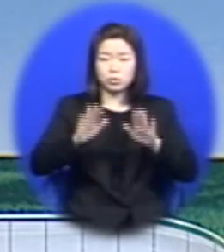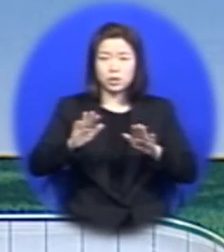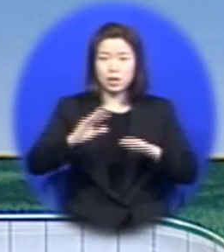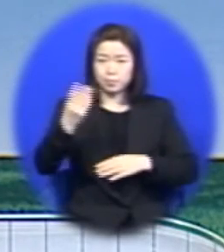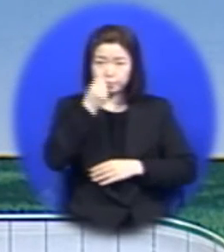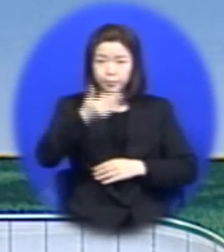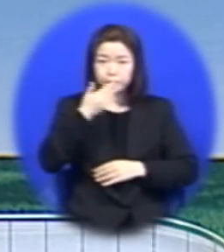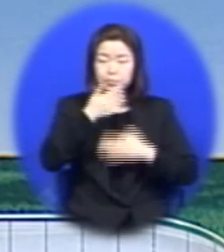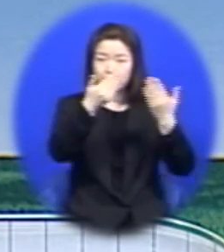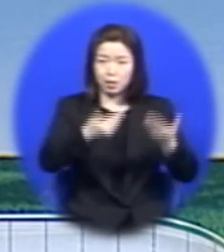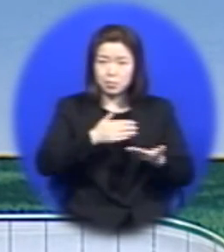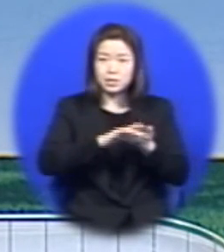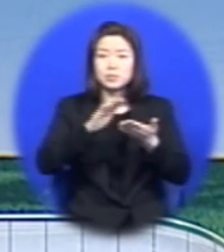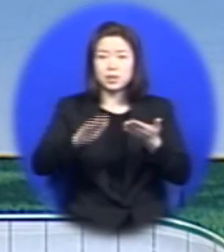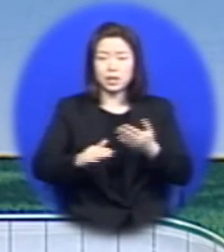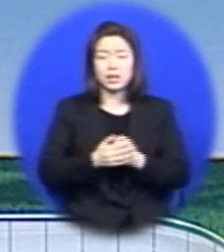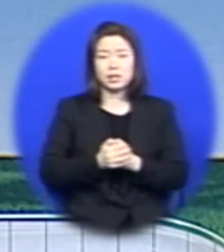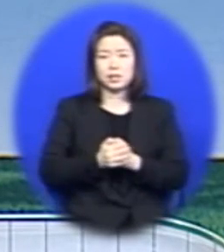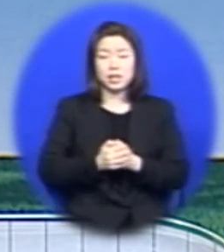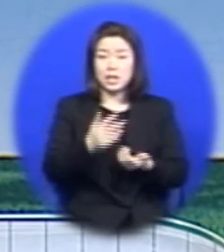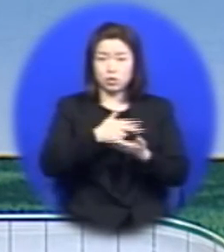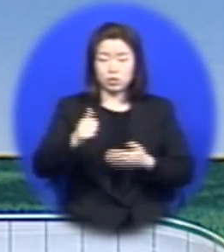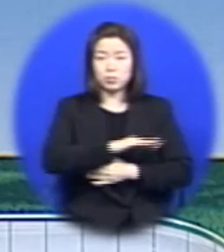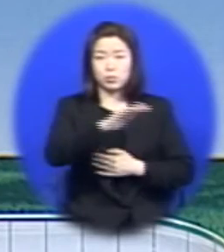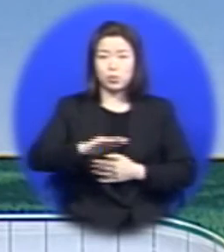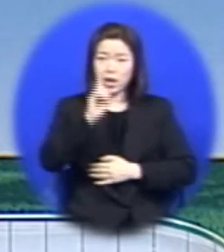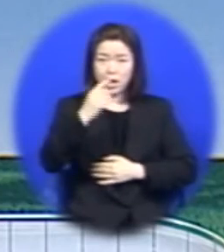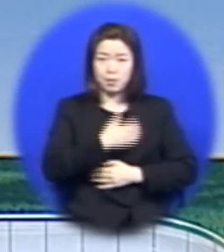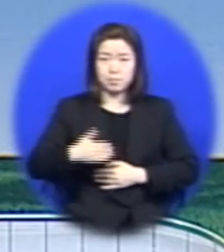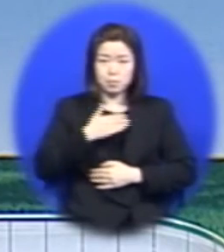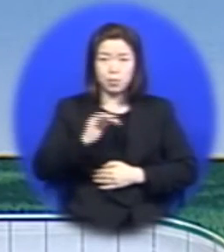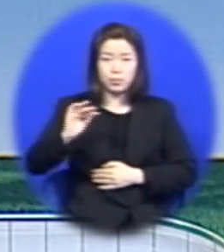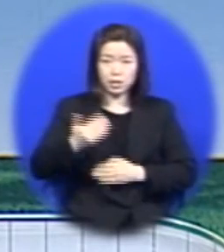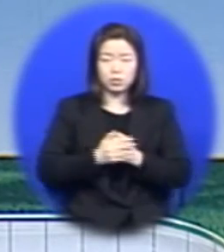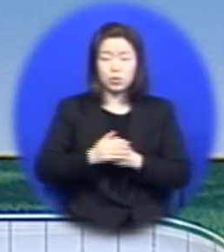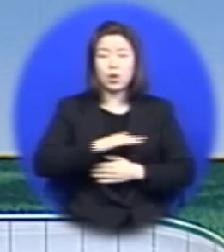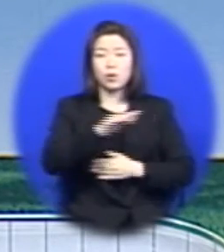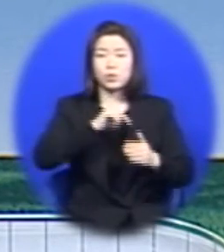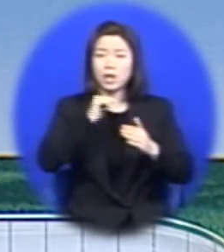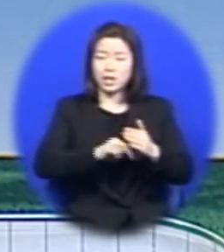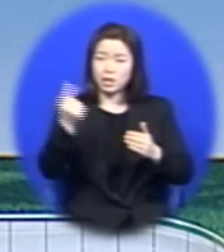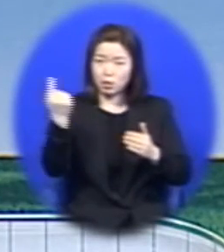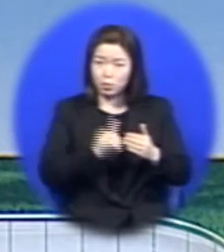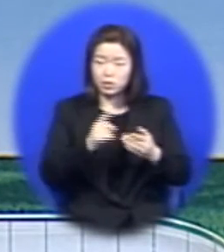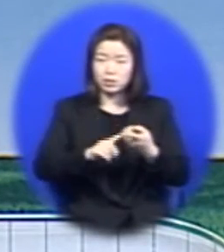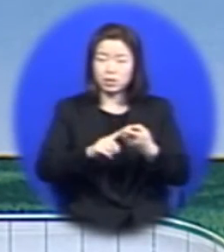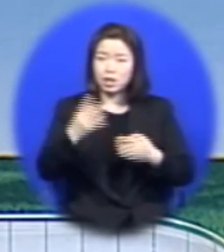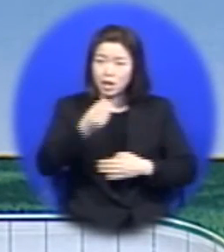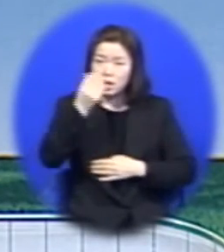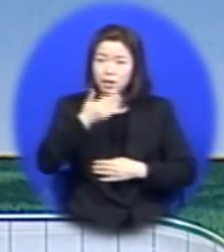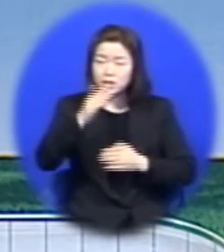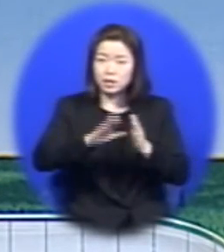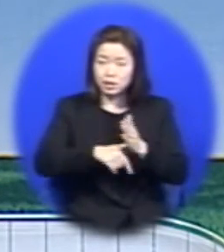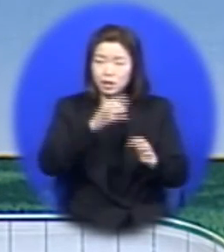성찬을 받습니다. 주님이 우리와 한 몸이 되신 것, 우리 안에 임하신 것을 성찬 때마다 다시